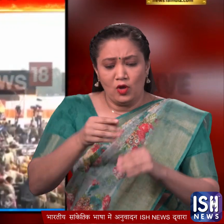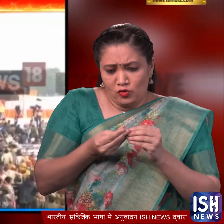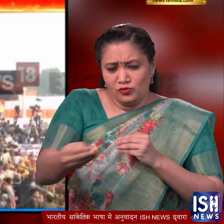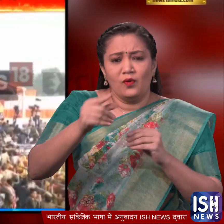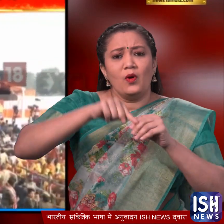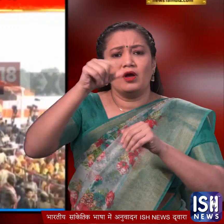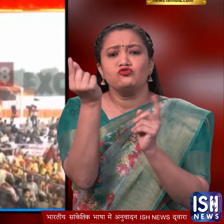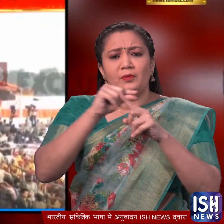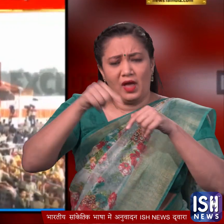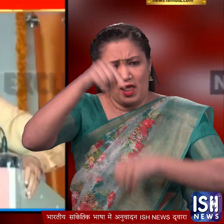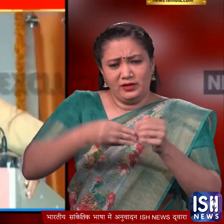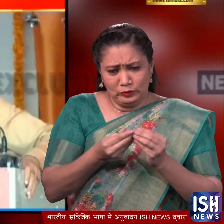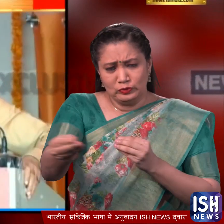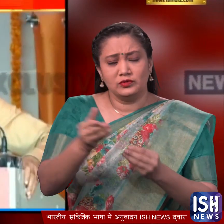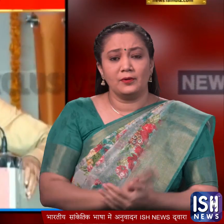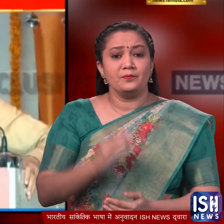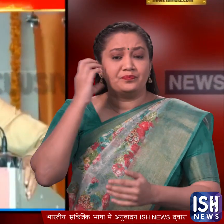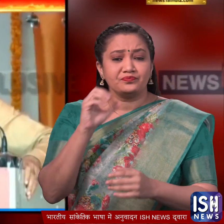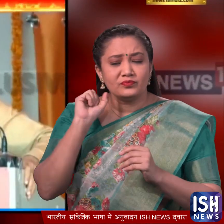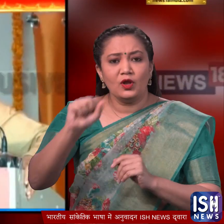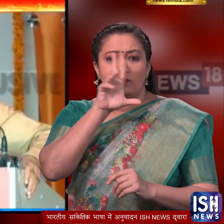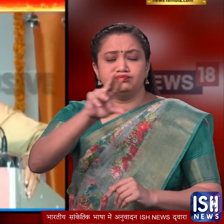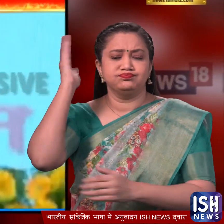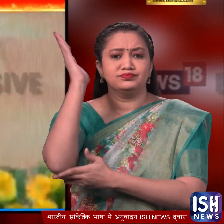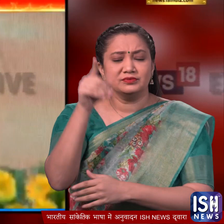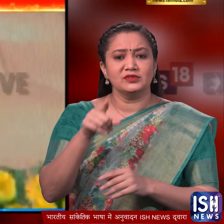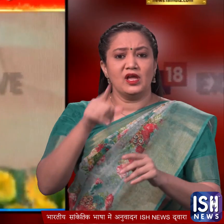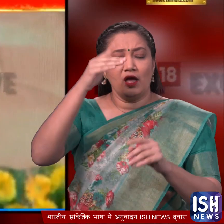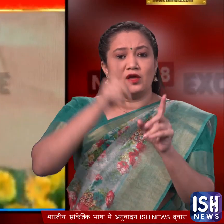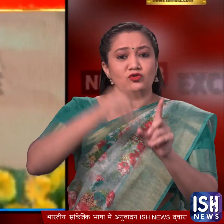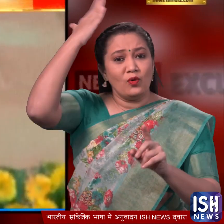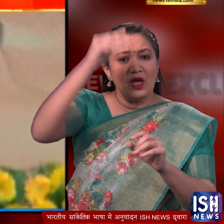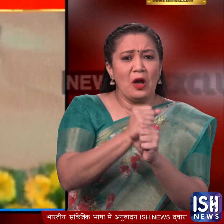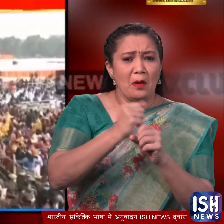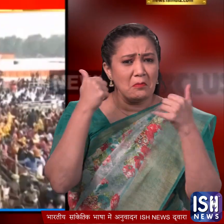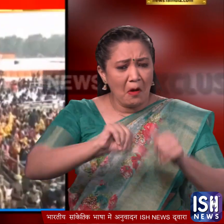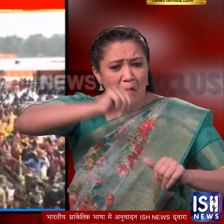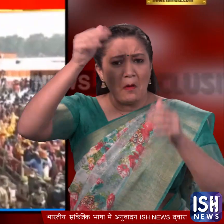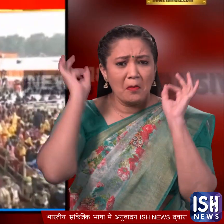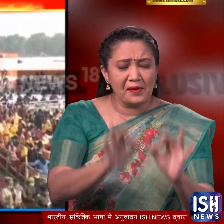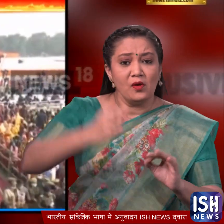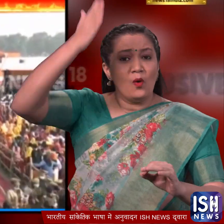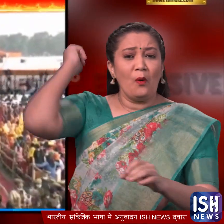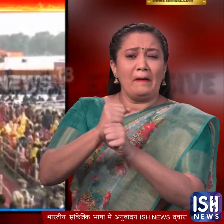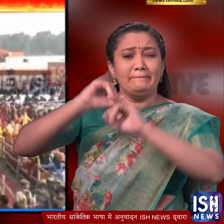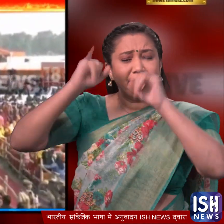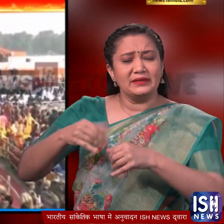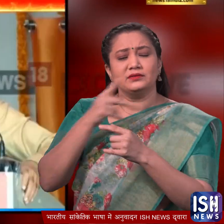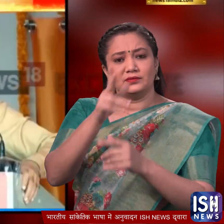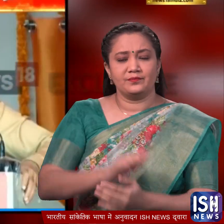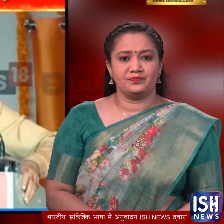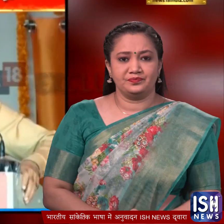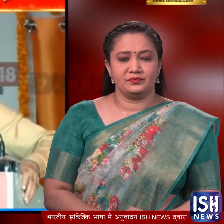ही महीने बाद विधानसभा चुनाव होने हैं, इसलिए प्रधानमंत्री ने अपने भाषण में योगी सरकार की उपलब्धियों और पिछली सरकार के शासन का भी जिक्र